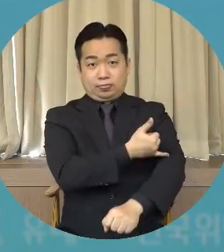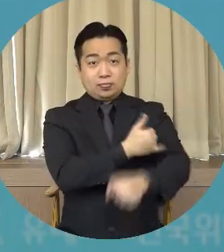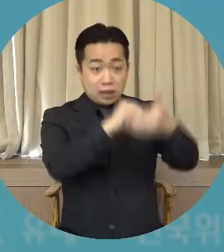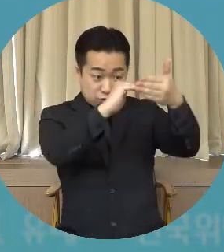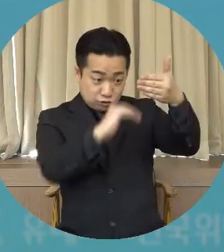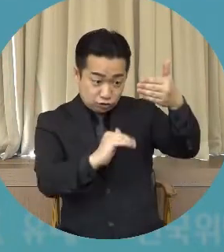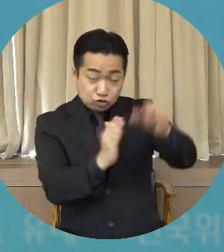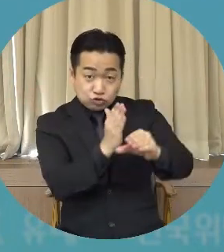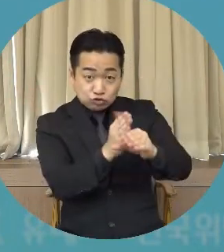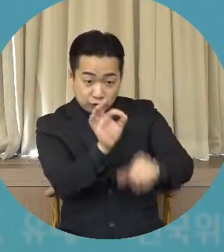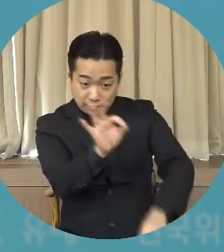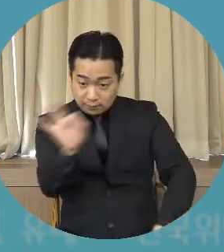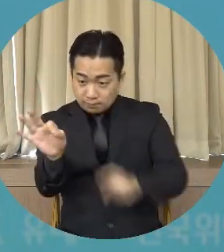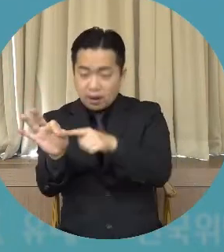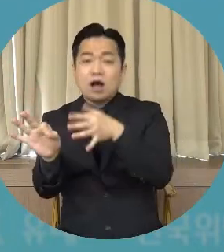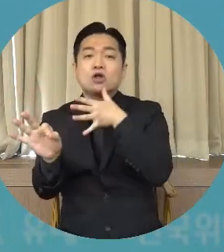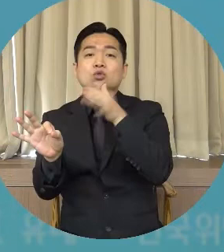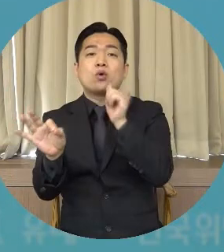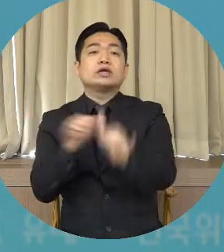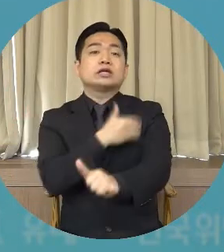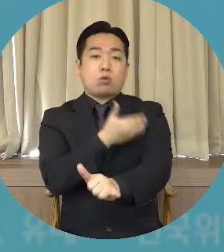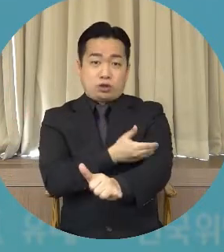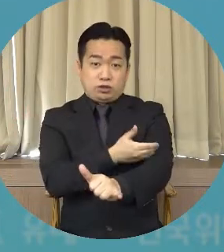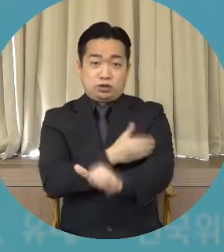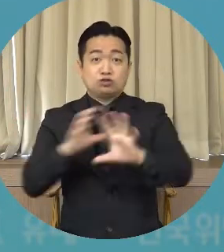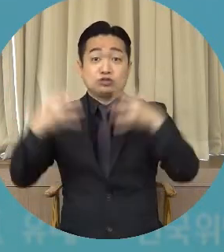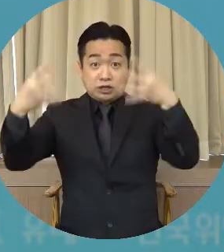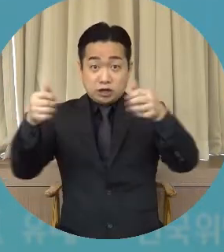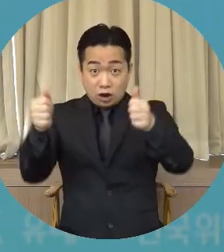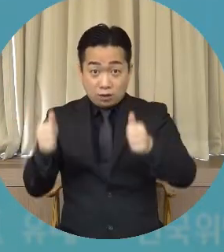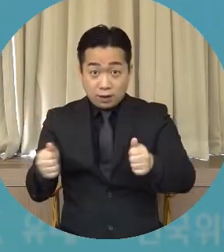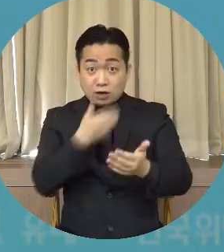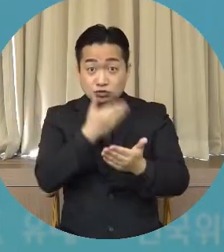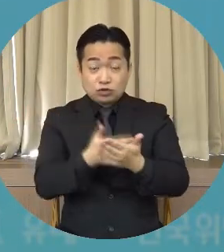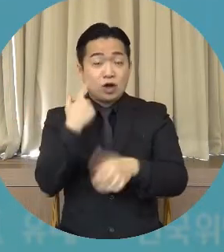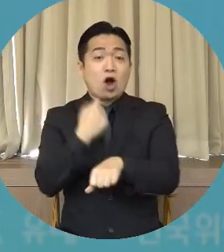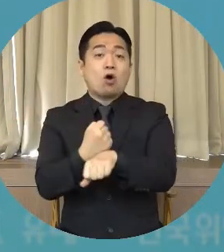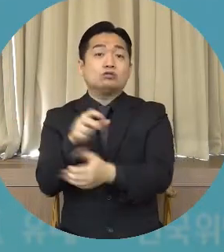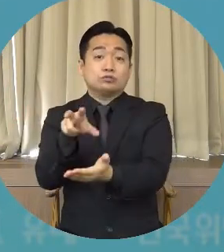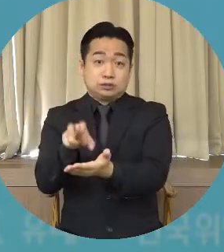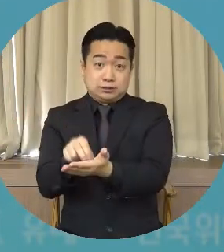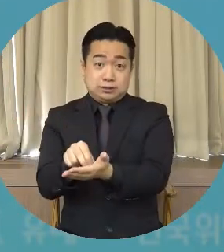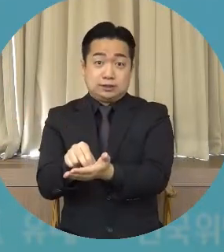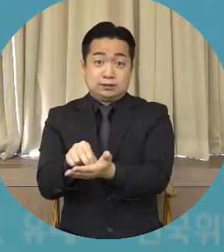노인 인권에 대한 국제 협약을 중요 연구 과제로